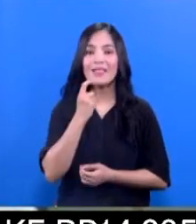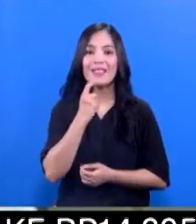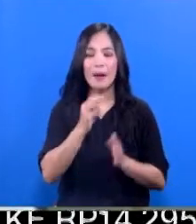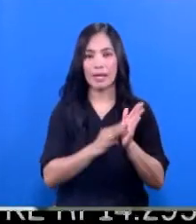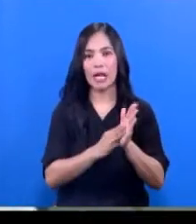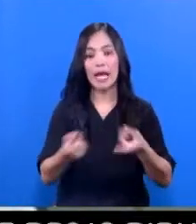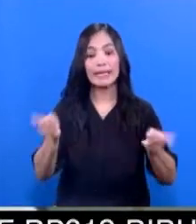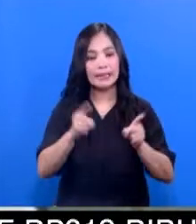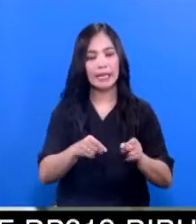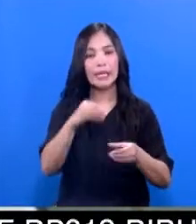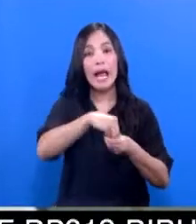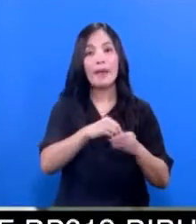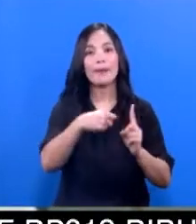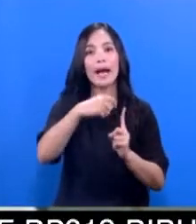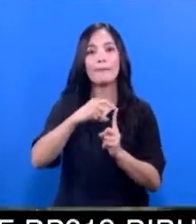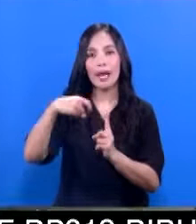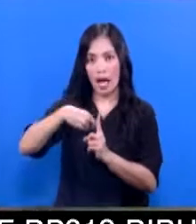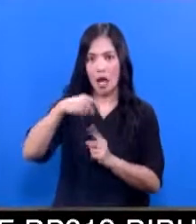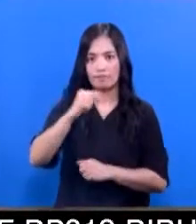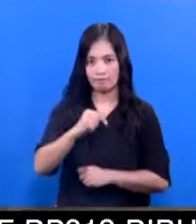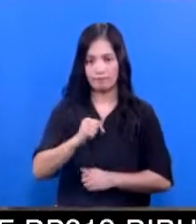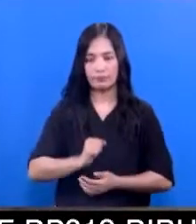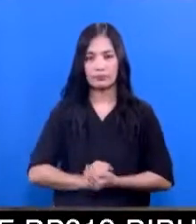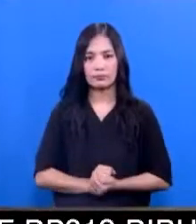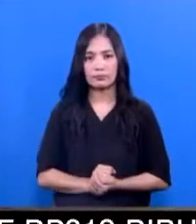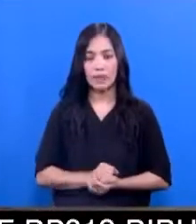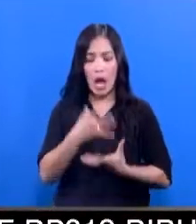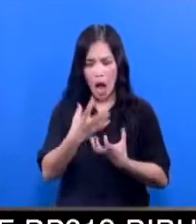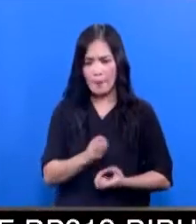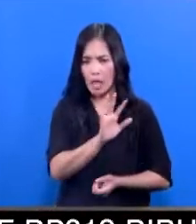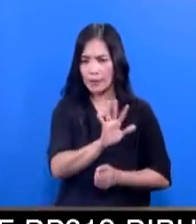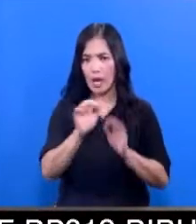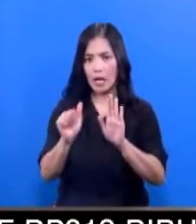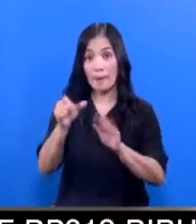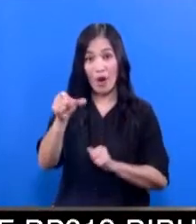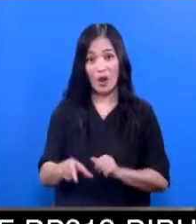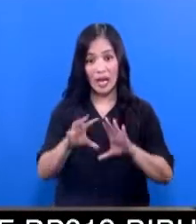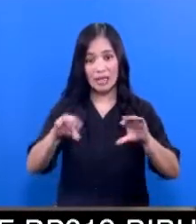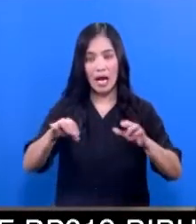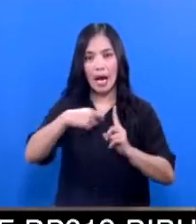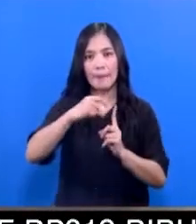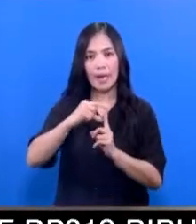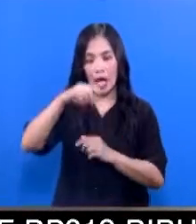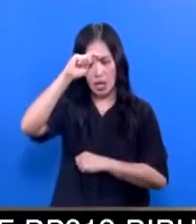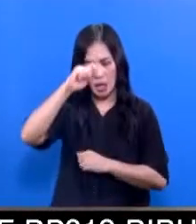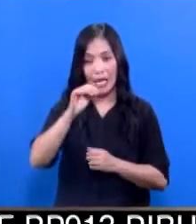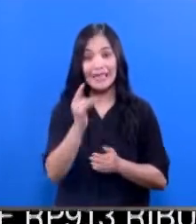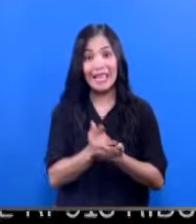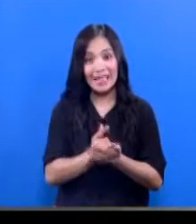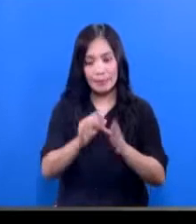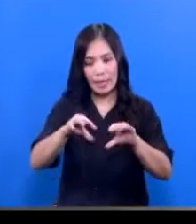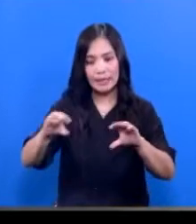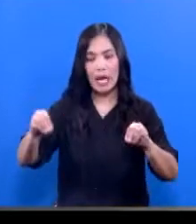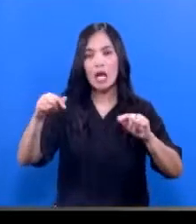persoalan yang terjadi di KPK. Harapan 56 pegawai KPK untuk tetap mengabdi di Komisi Anti Rasuah